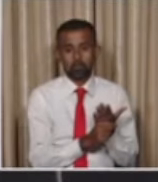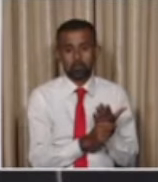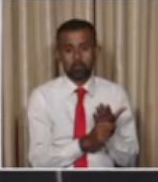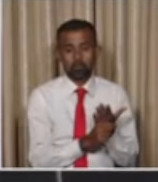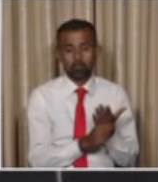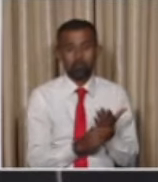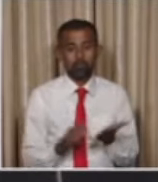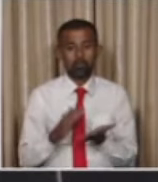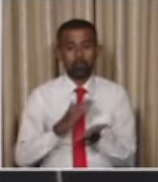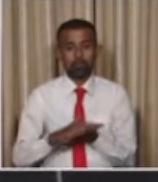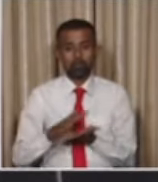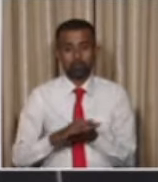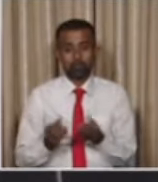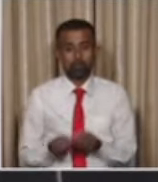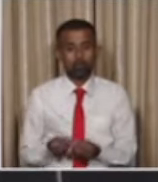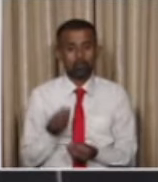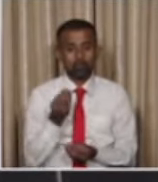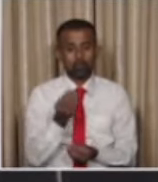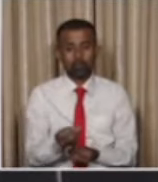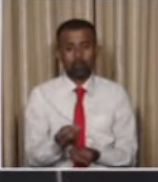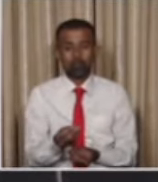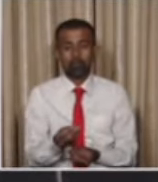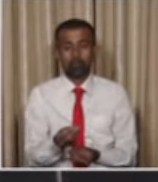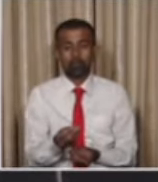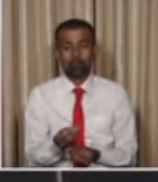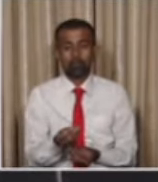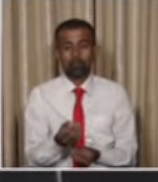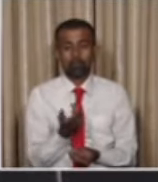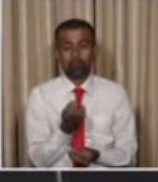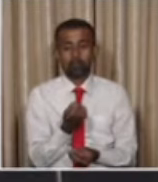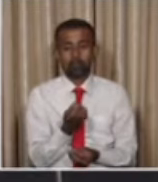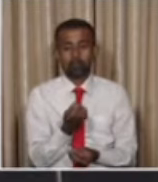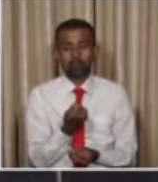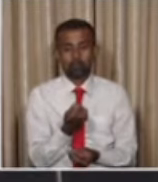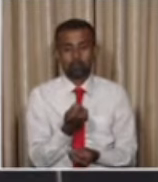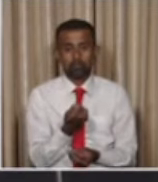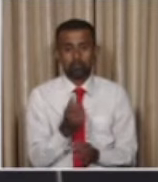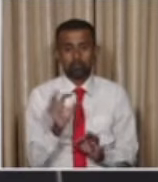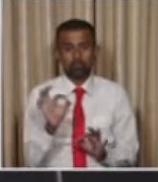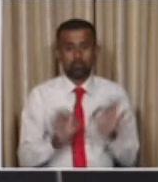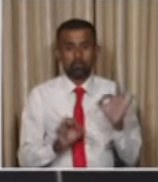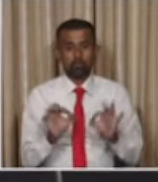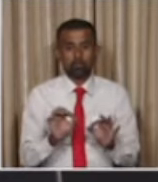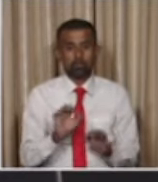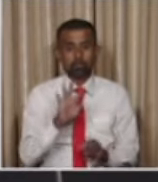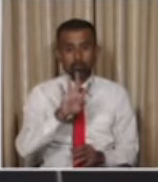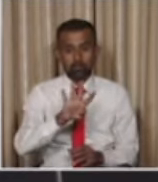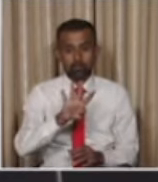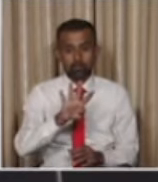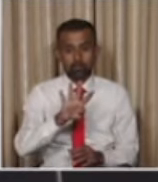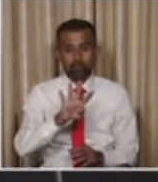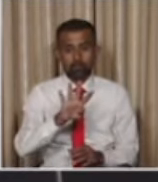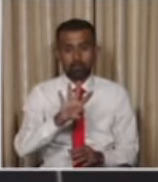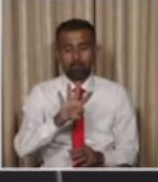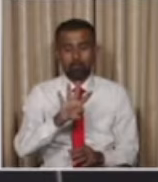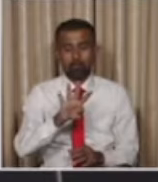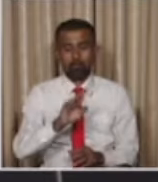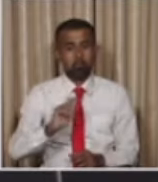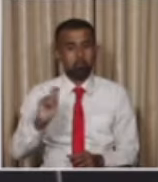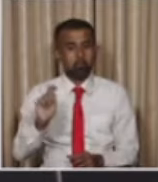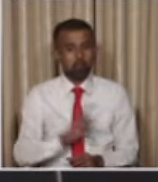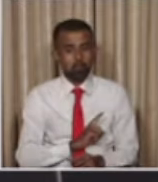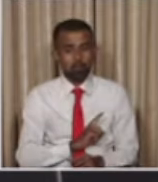මේ සේවාව ලබා දීම සඳහා මේ මුදලින් සියයට හතරක ප්‍රතිශතයක් අය